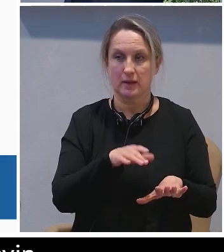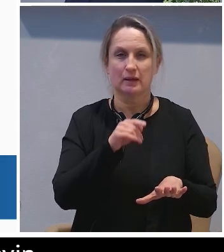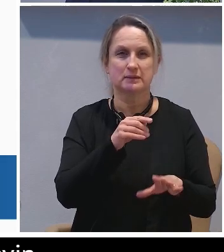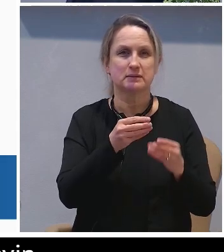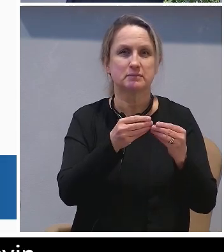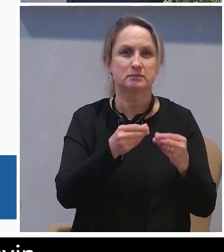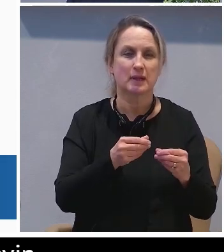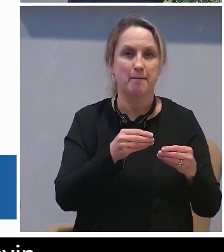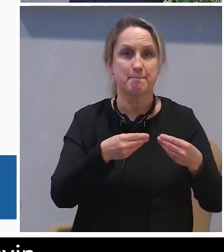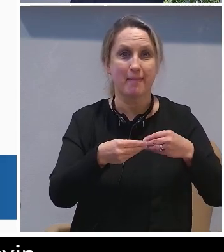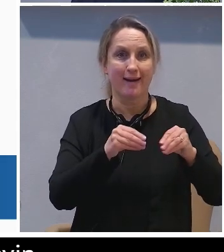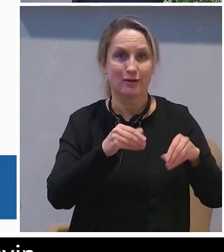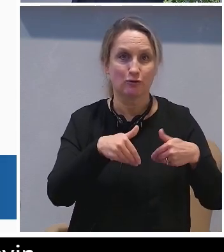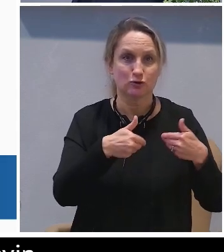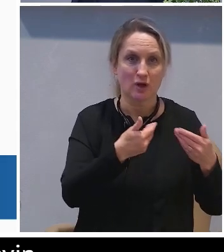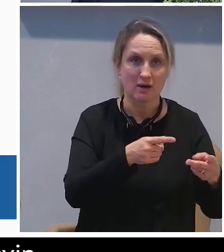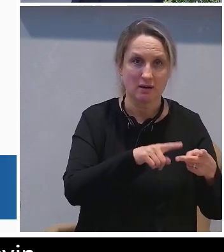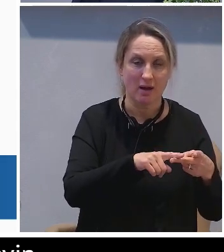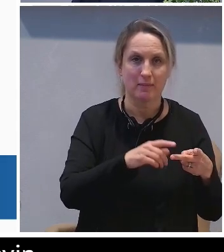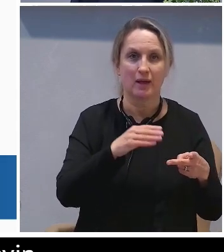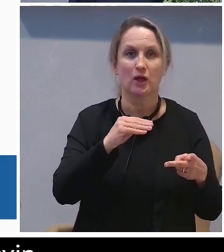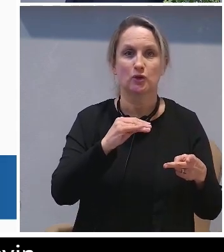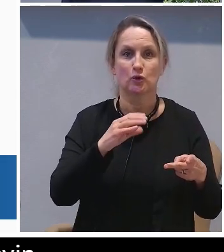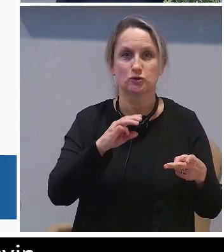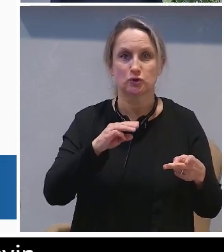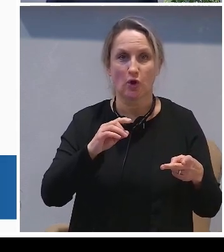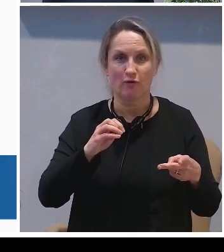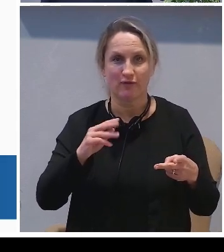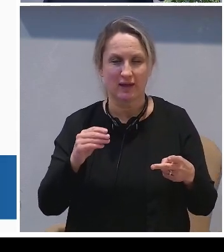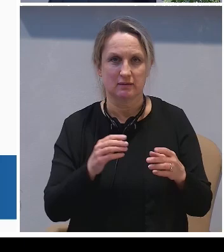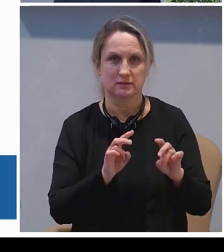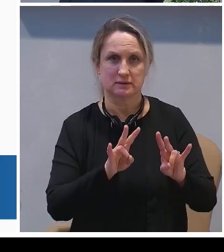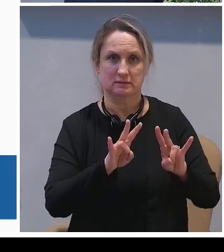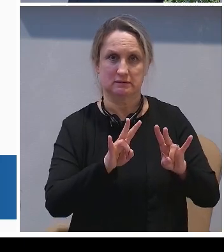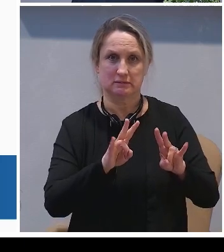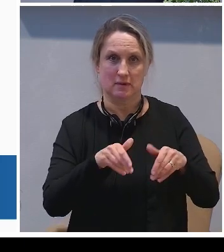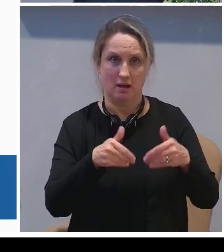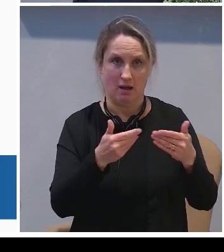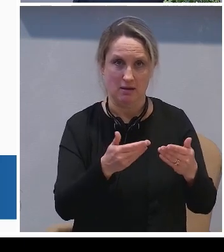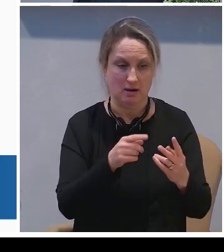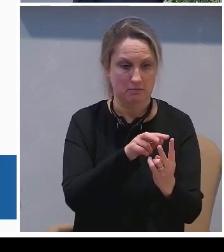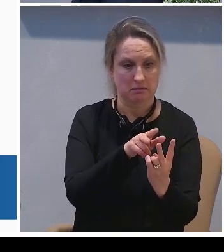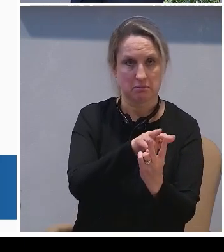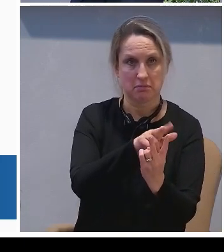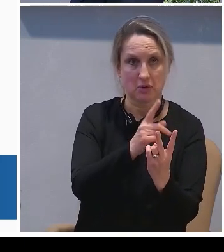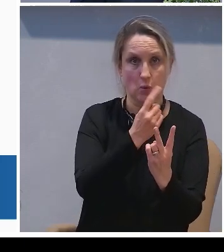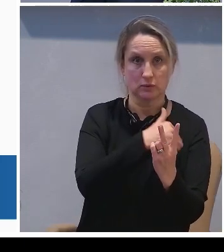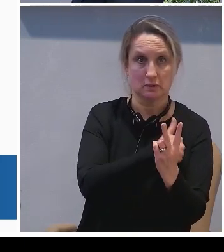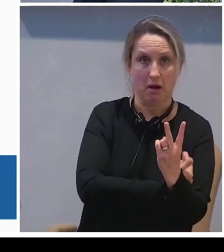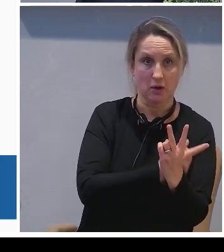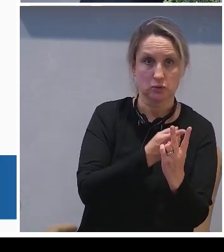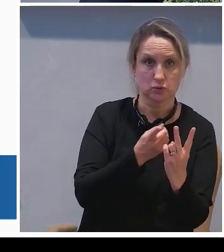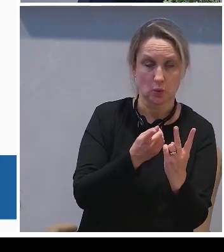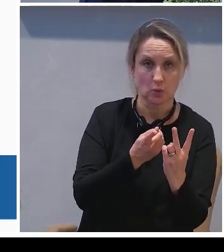selle contracting. painduvuse ja düstrofi instabiilsuse, siis tegelikult kui see üks nendest valkudest on kahjustatud,